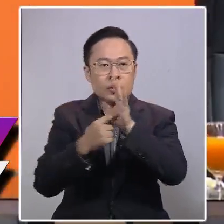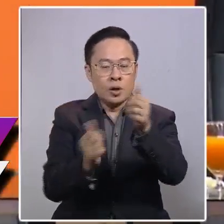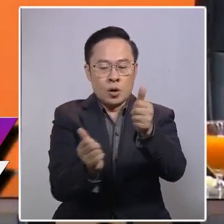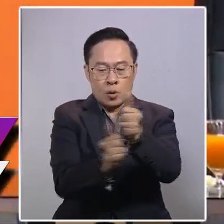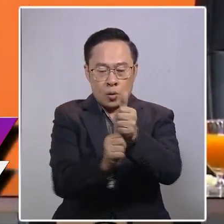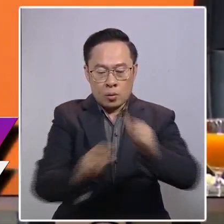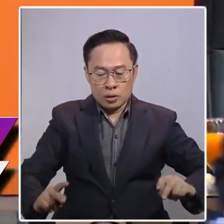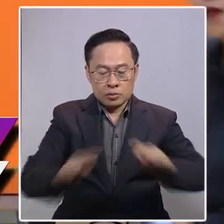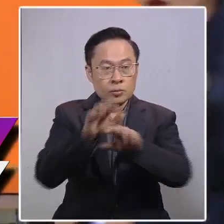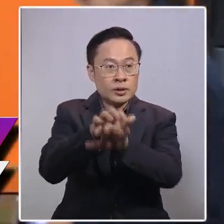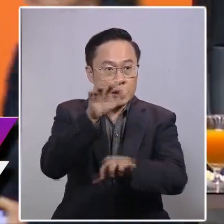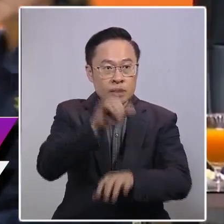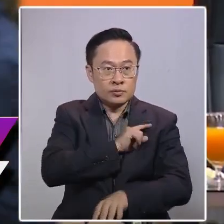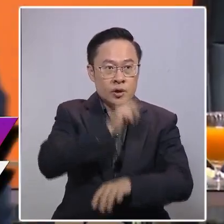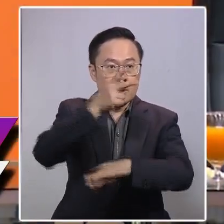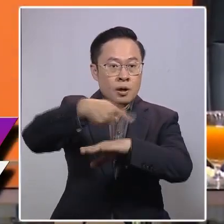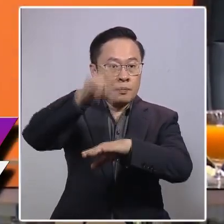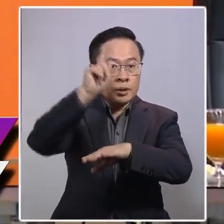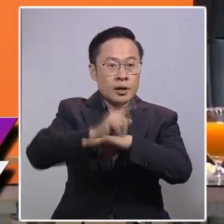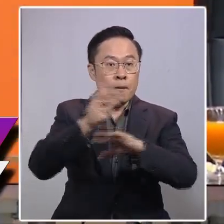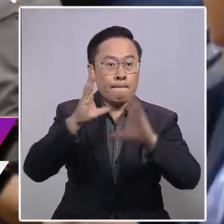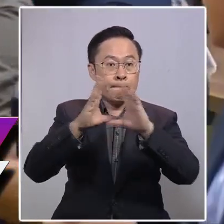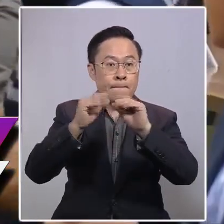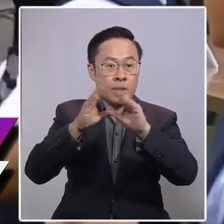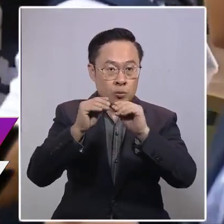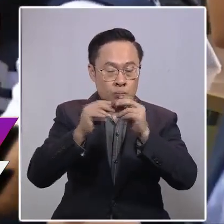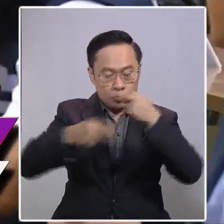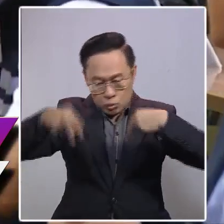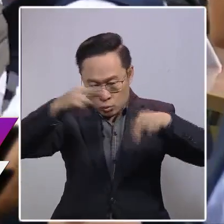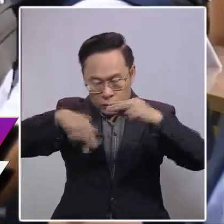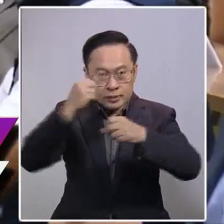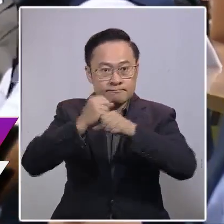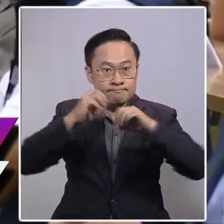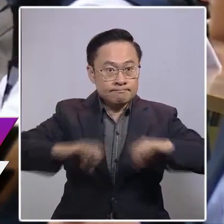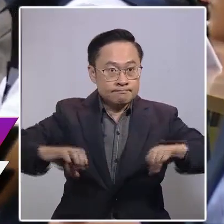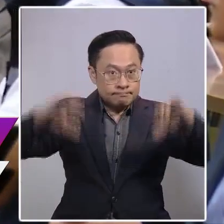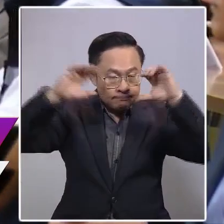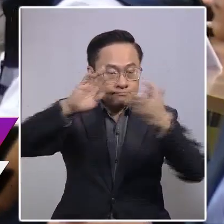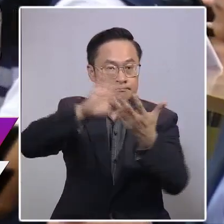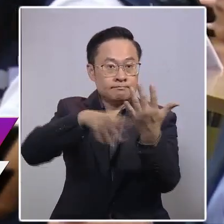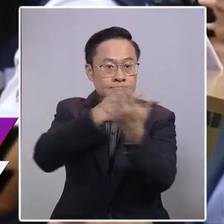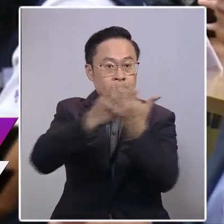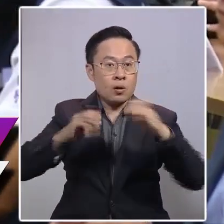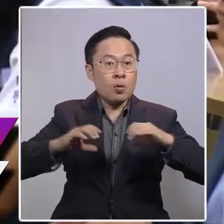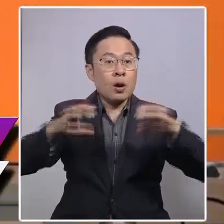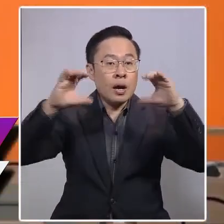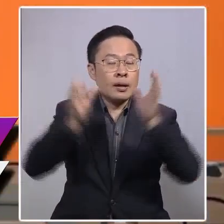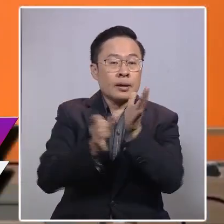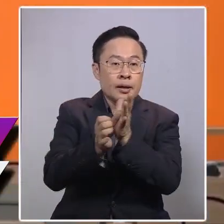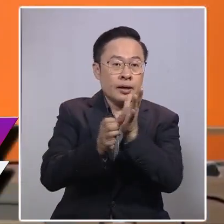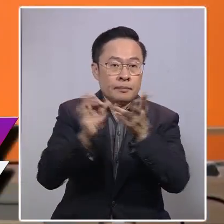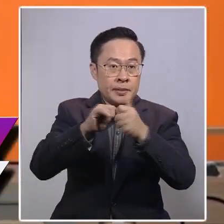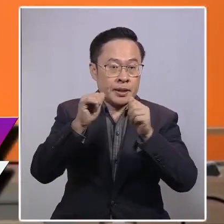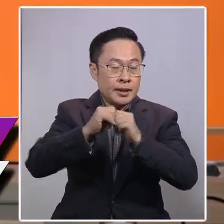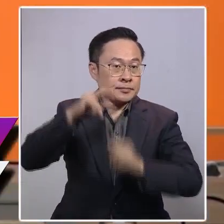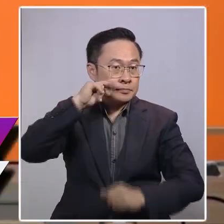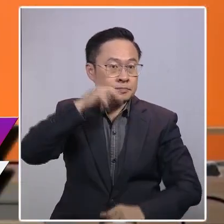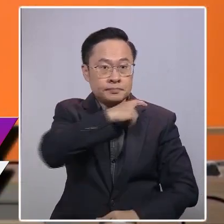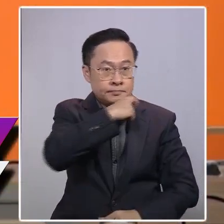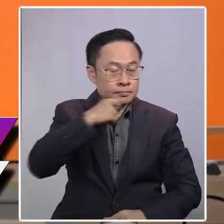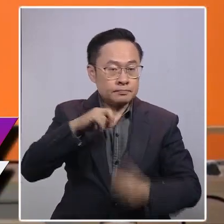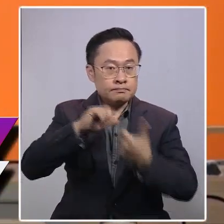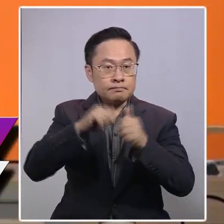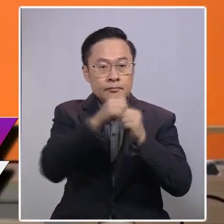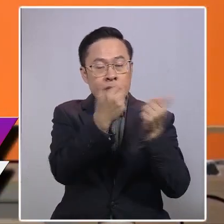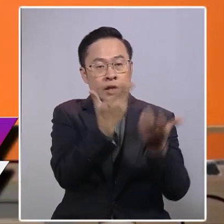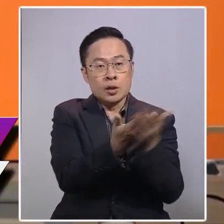การกระทรวงมหาดไทยเป็นประธานการประชุมติดตามและตรวจราชการตามนโยบายของรัฐบาลในการแก้ไขปัญหาภัยแล้งและการแก้จน